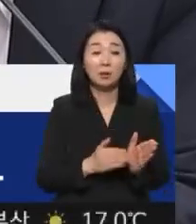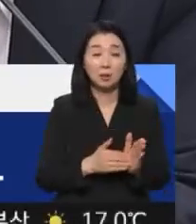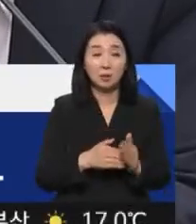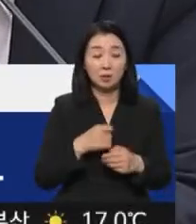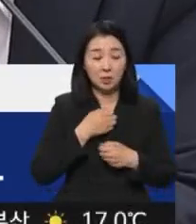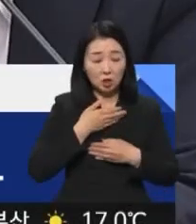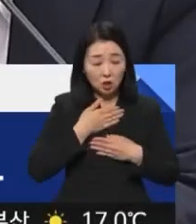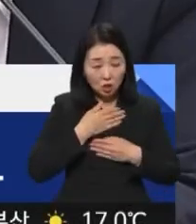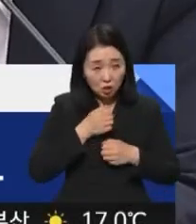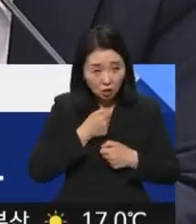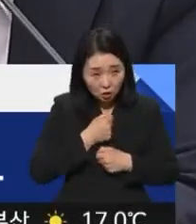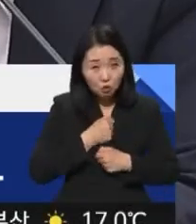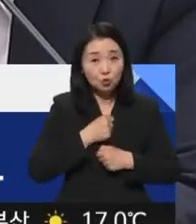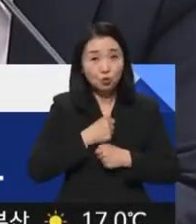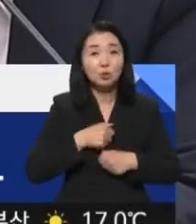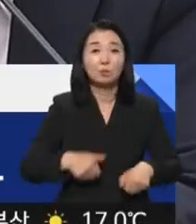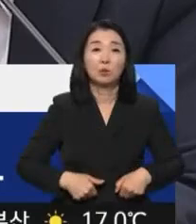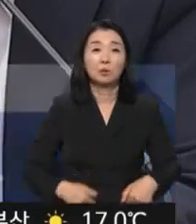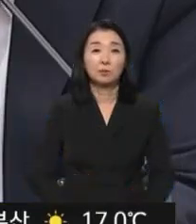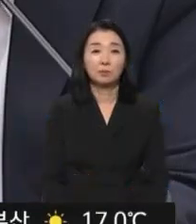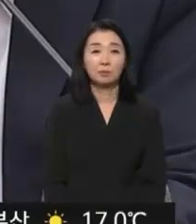신중에 신중을 해야 된다.